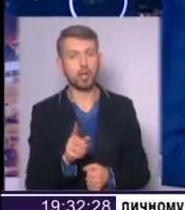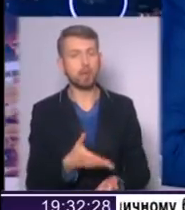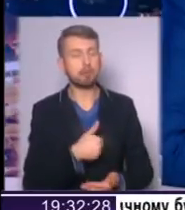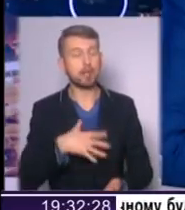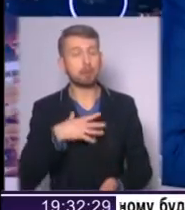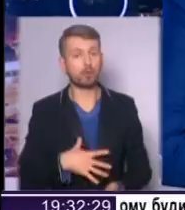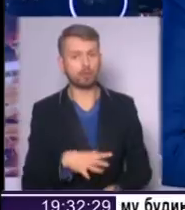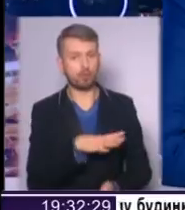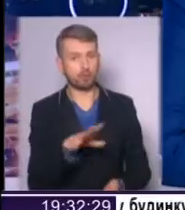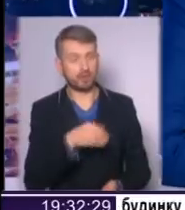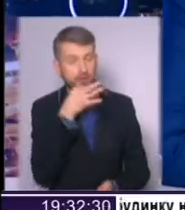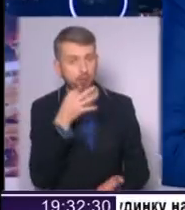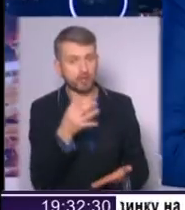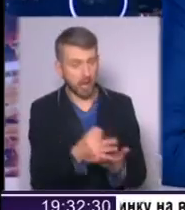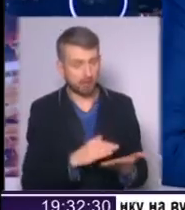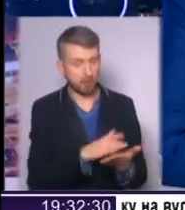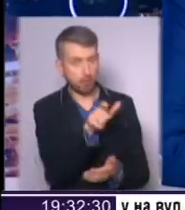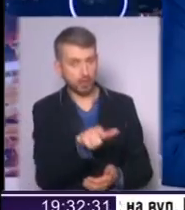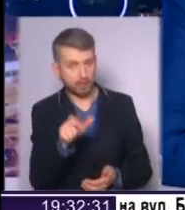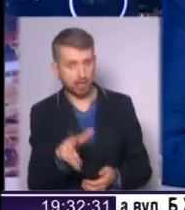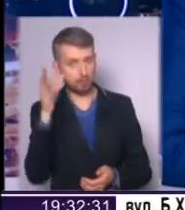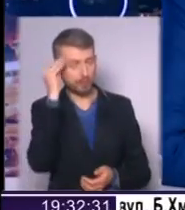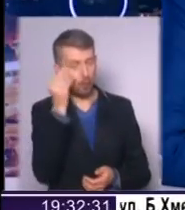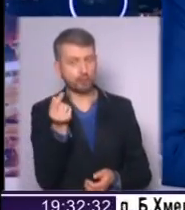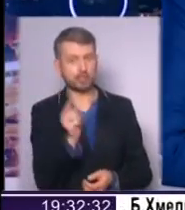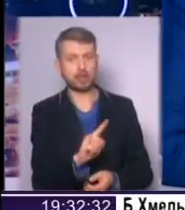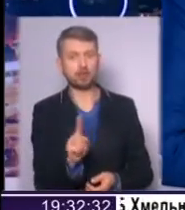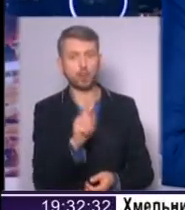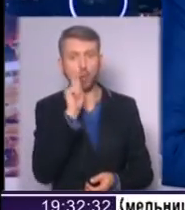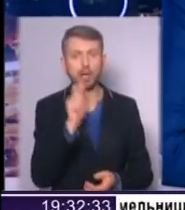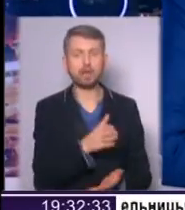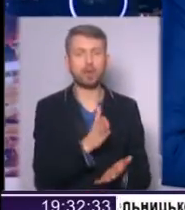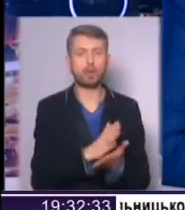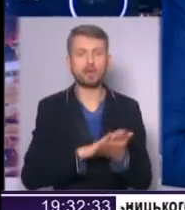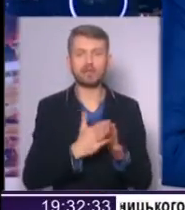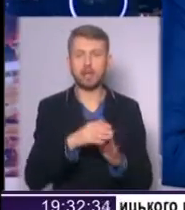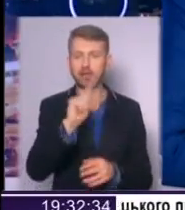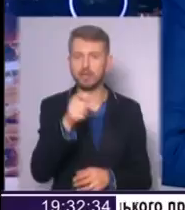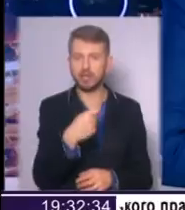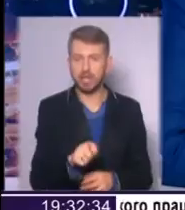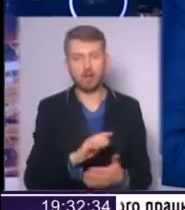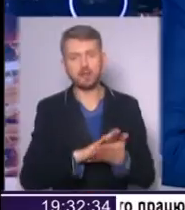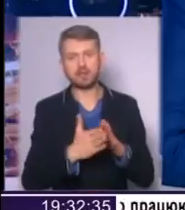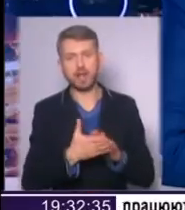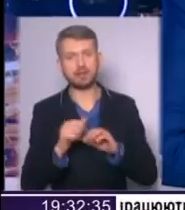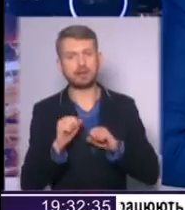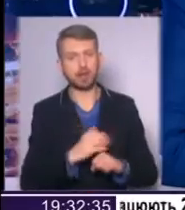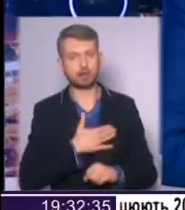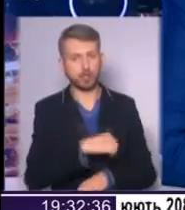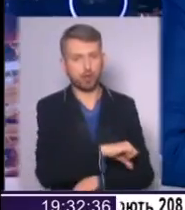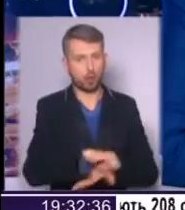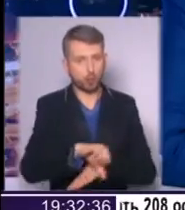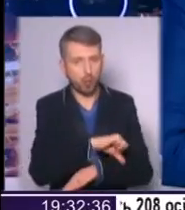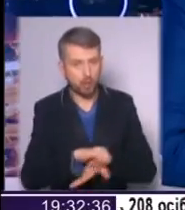мусимо бути всі відповідальними політиками, враховуючи те, що Україна знаходиться в стані війни, в стані захисту наших кордонів,